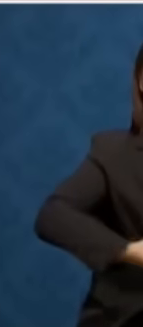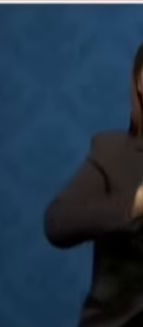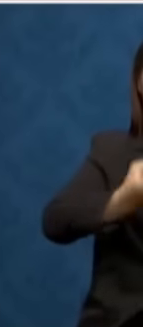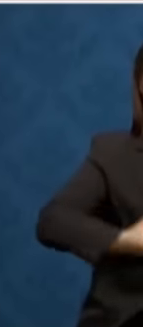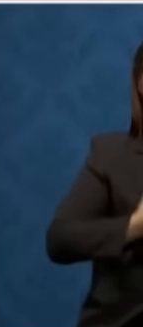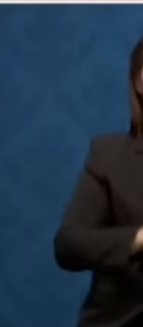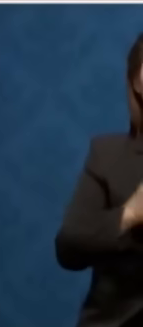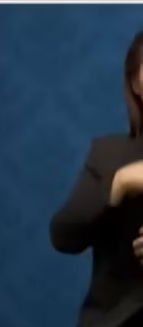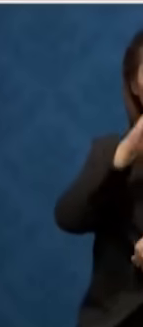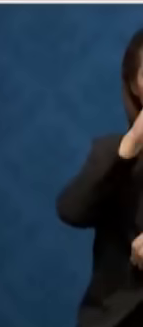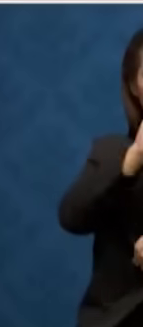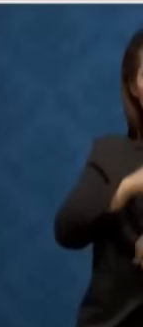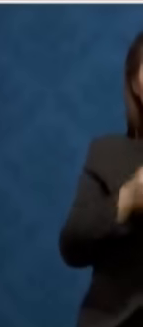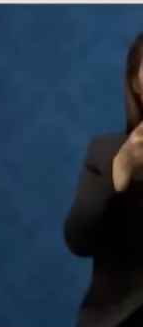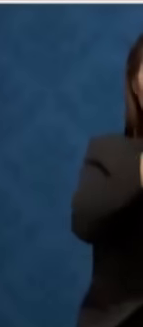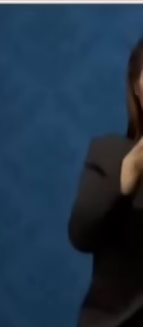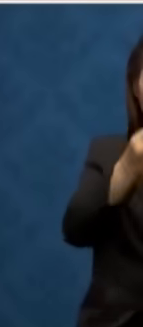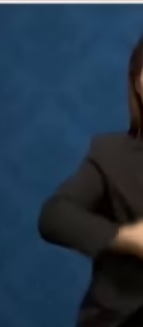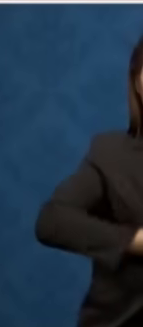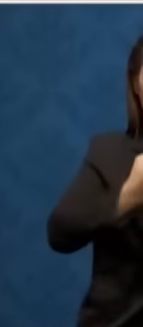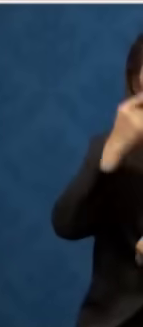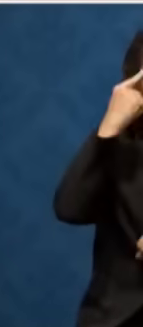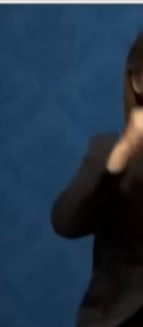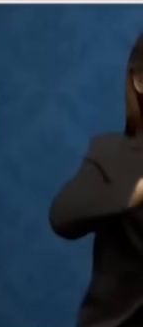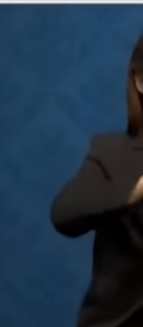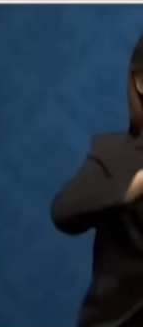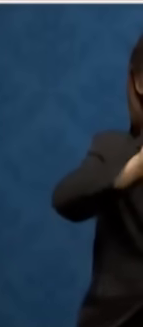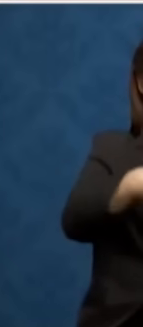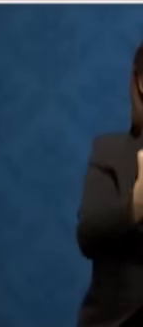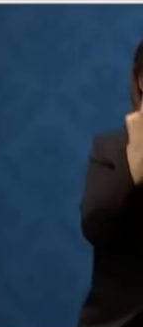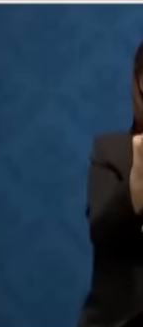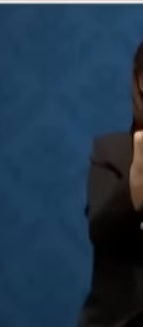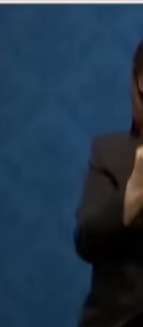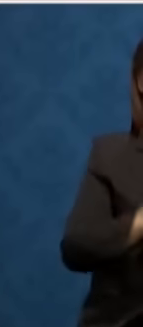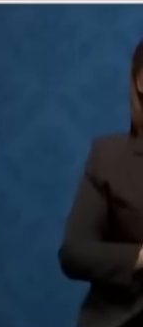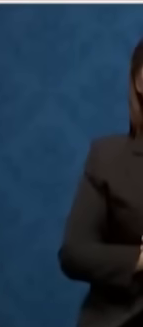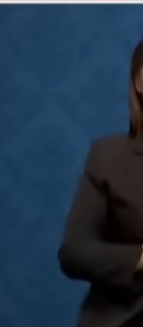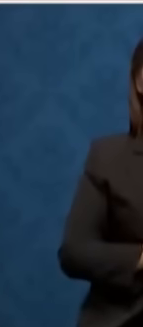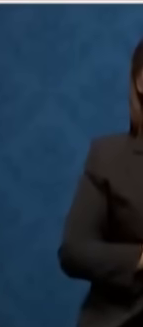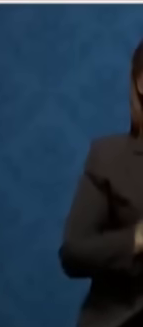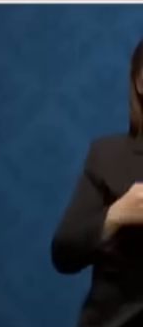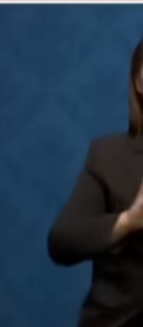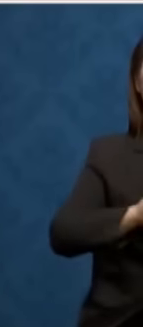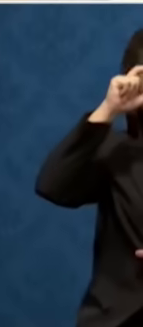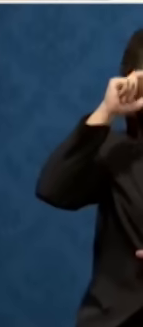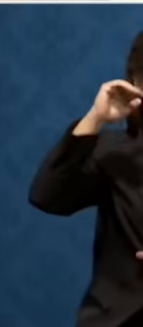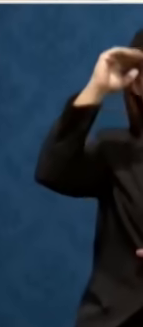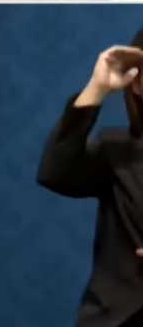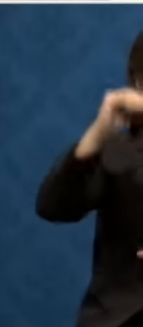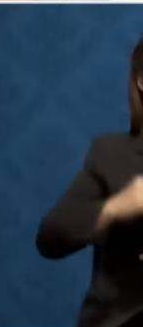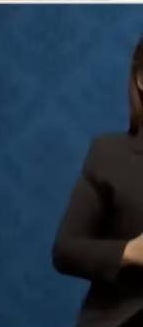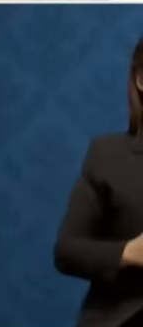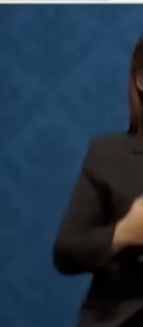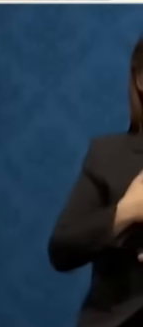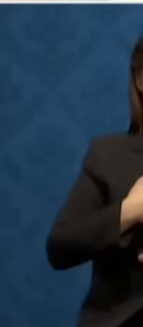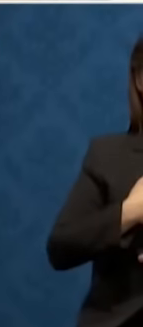วเราก็บอกว่าการอภิปรายก็คงจะใช้เวลาประมาณ2ชั่วโมงเพราะฉะนั้นก็จะเปิดการอภิปราย ด้วย